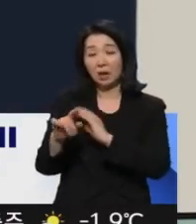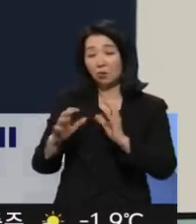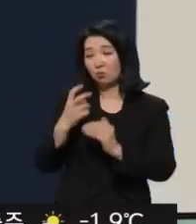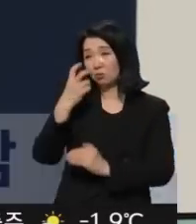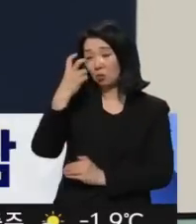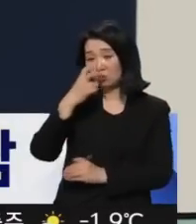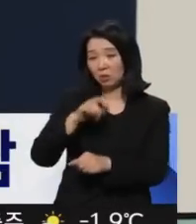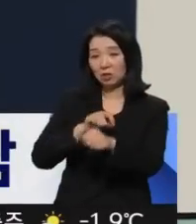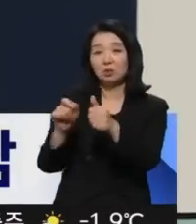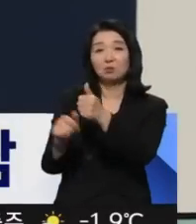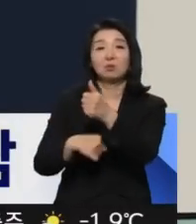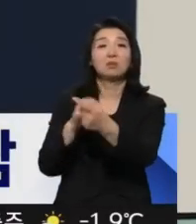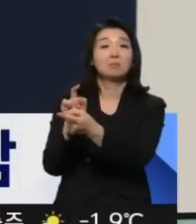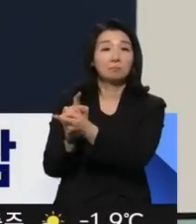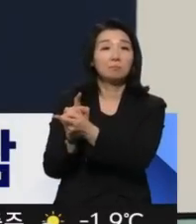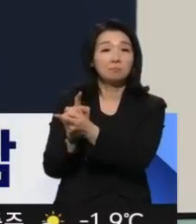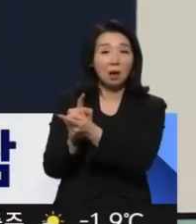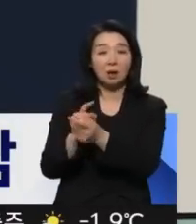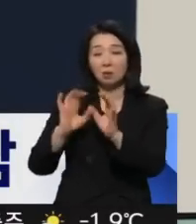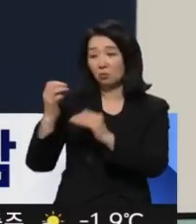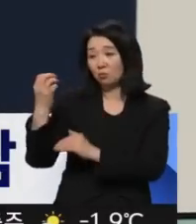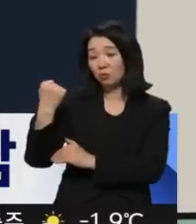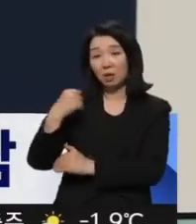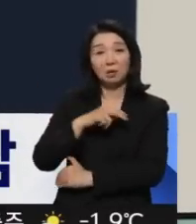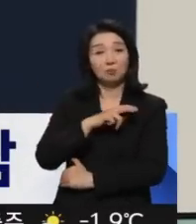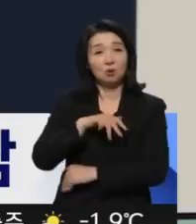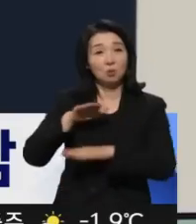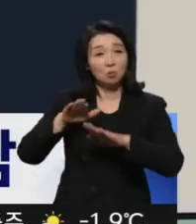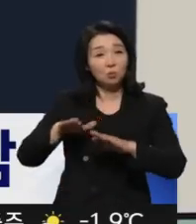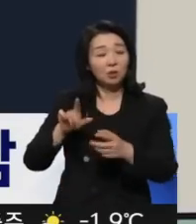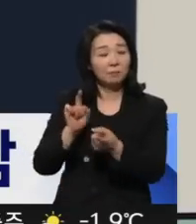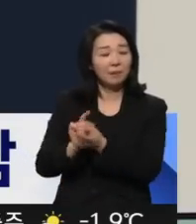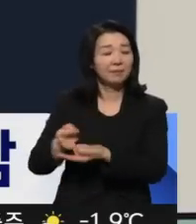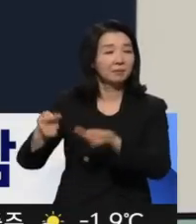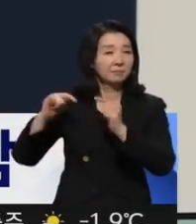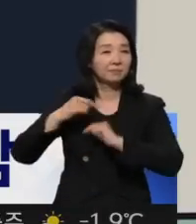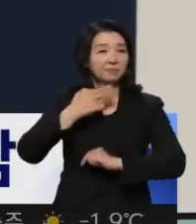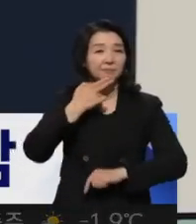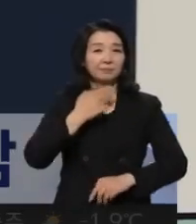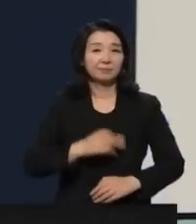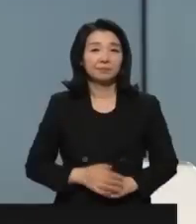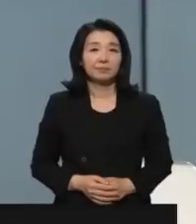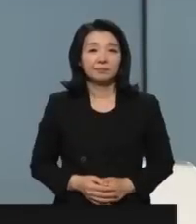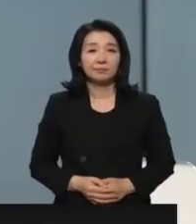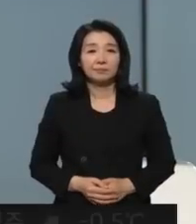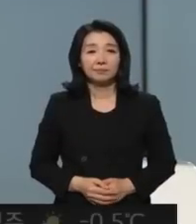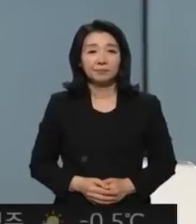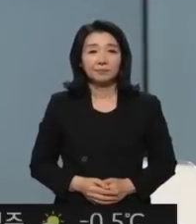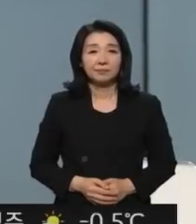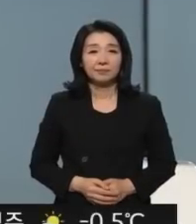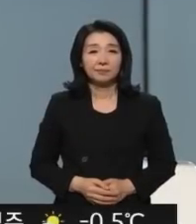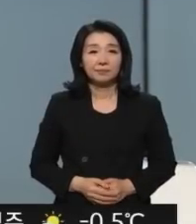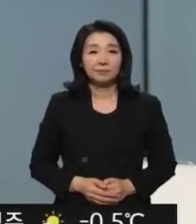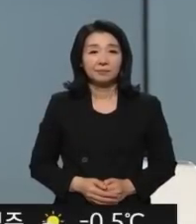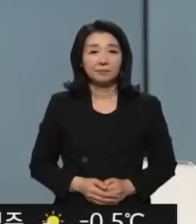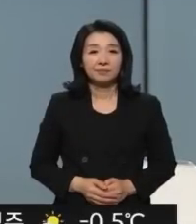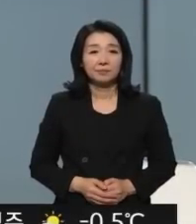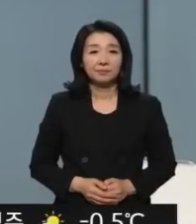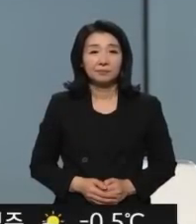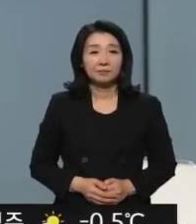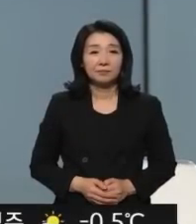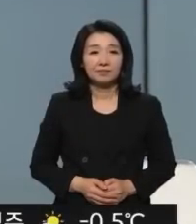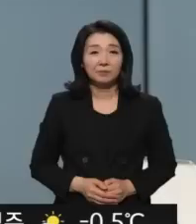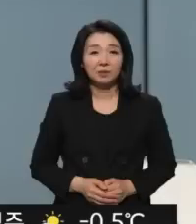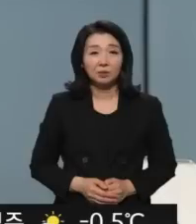특위 위원들도 만났는데요. 국민의힘 소속 위원들은 오늘 만남에 불참했습니다. 네. 자, 그리고 역시 오후에 들어왔던